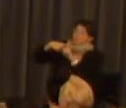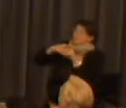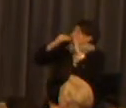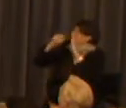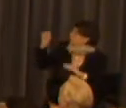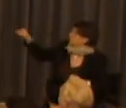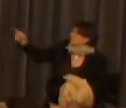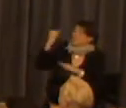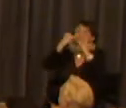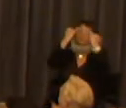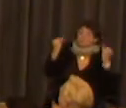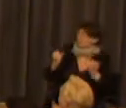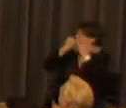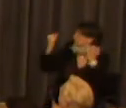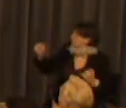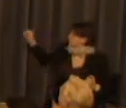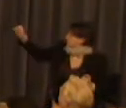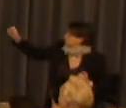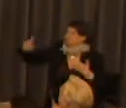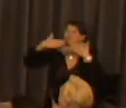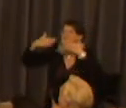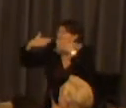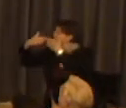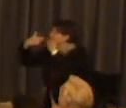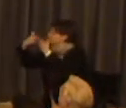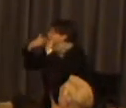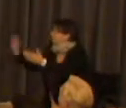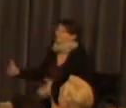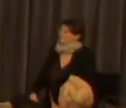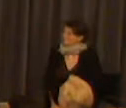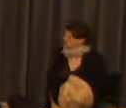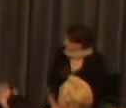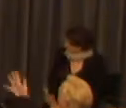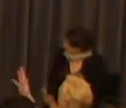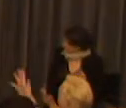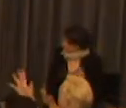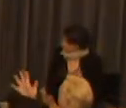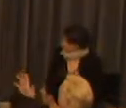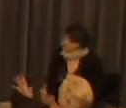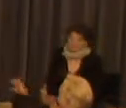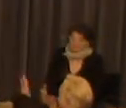tothom i també dir que és molt important la col·laboració entre tots en aquest sentit. Moltes gràcies.